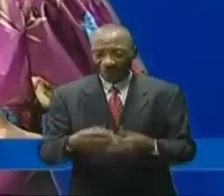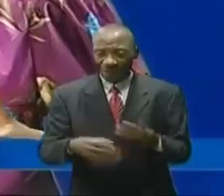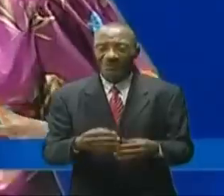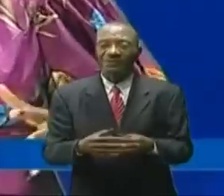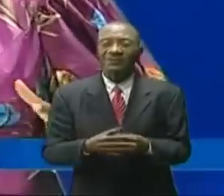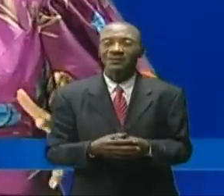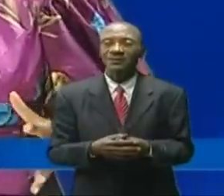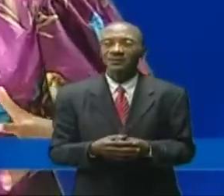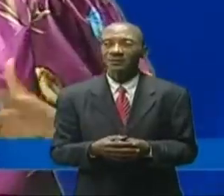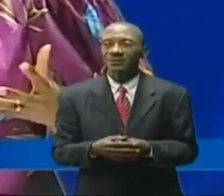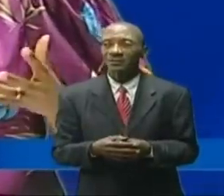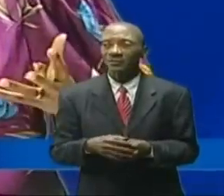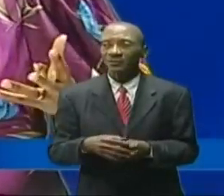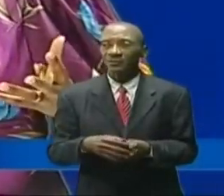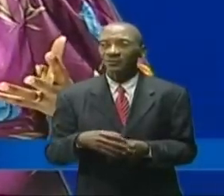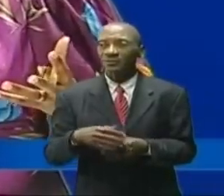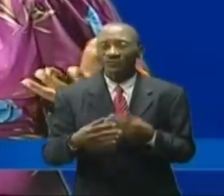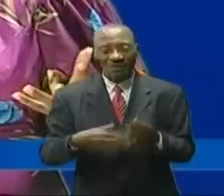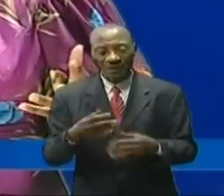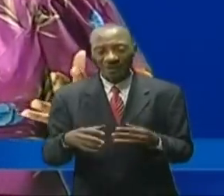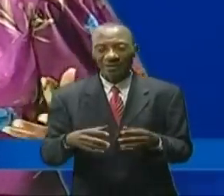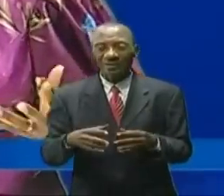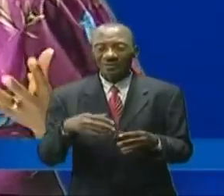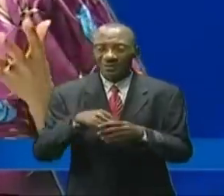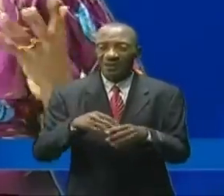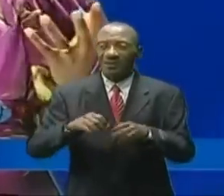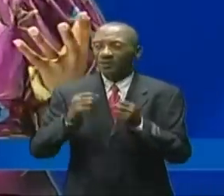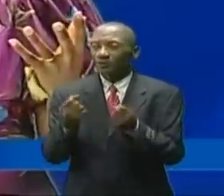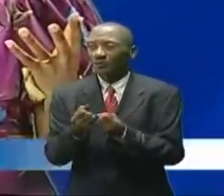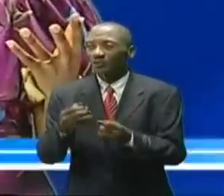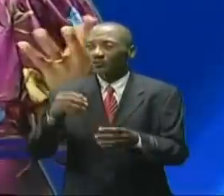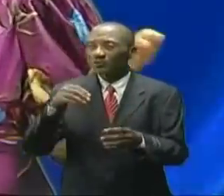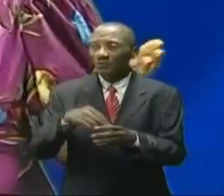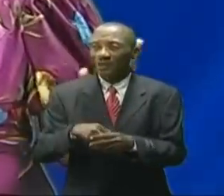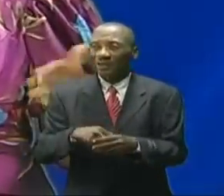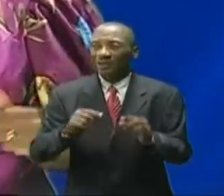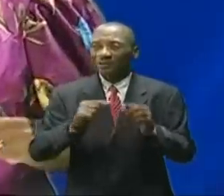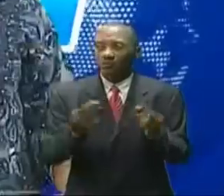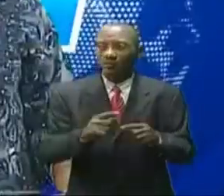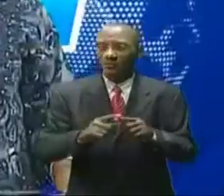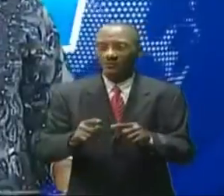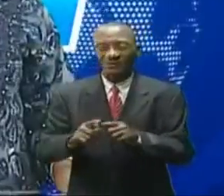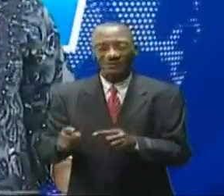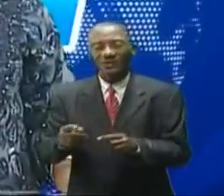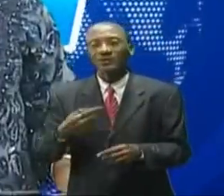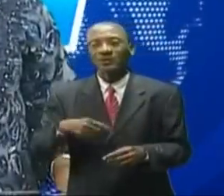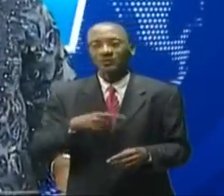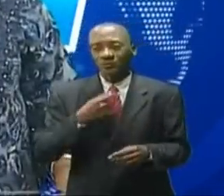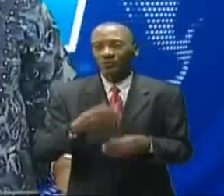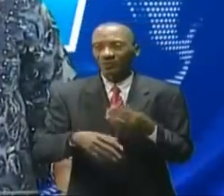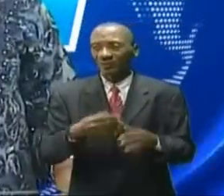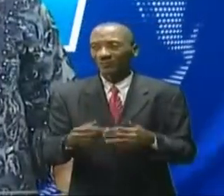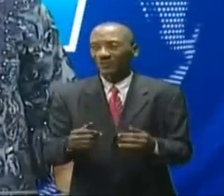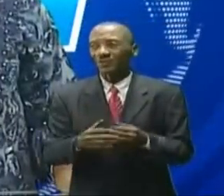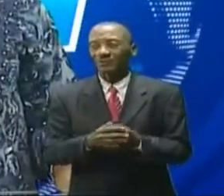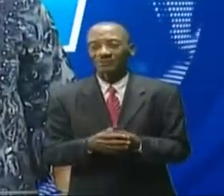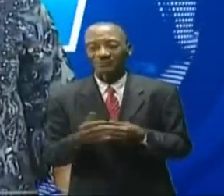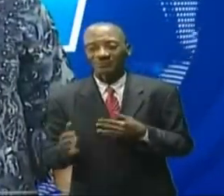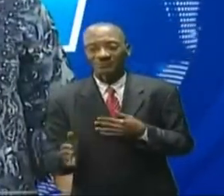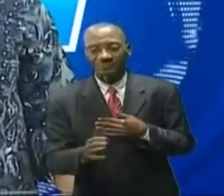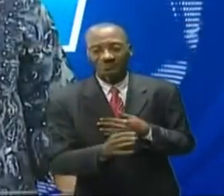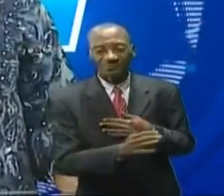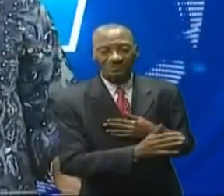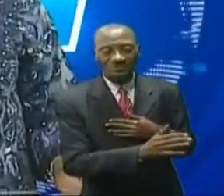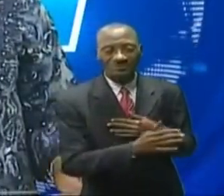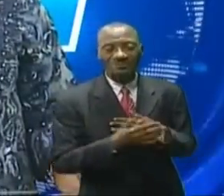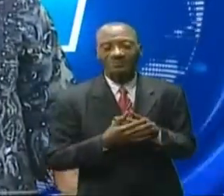létale. Et cette femme est en train de se redresser. Si je peux résumer. Autre fait de l'actualité,